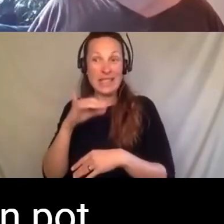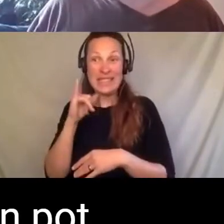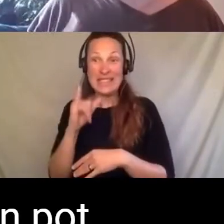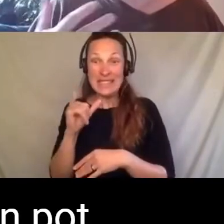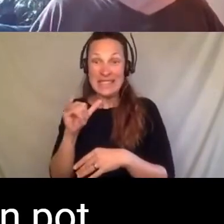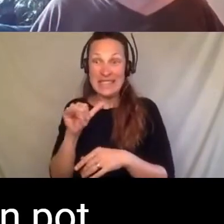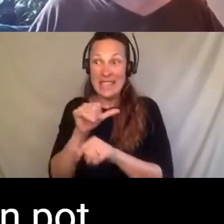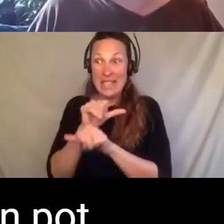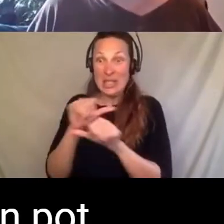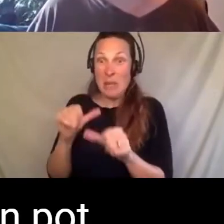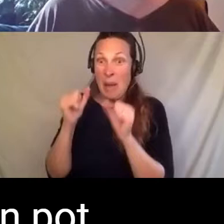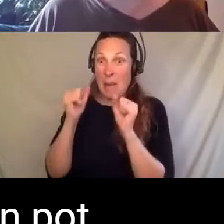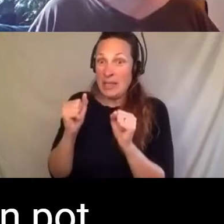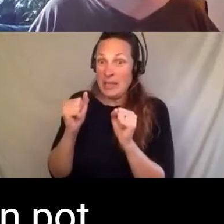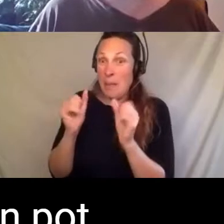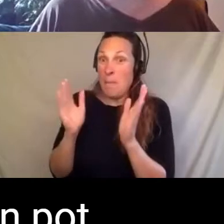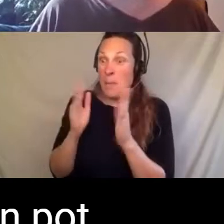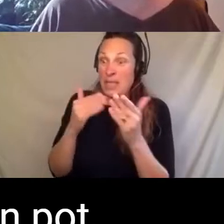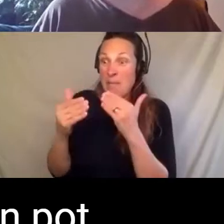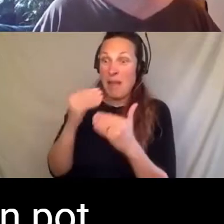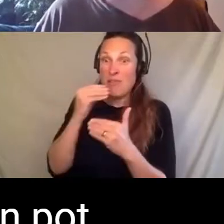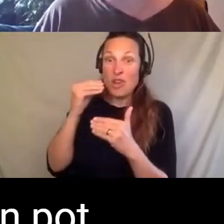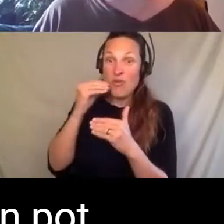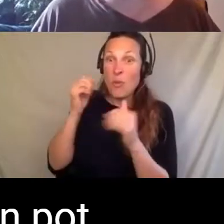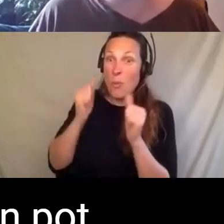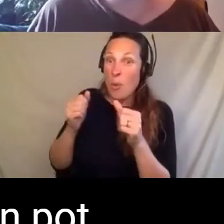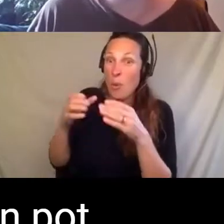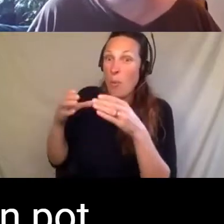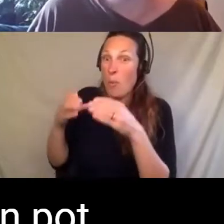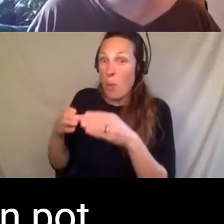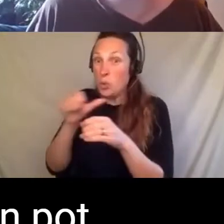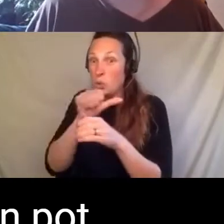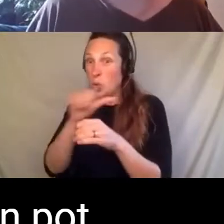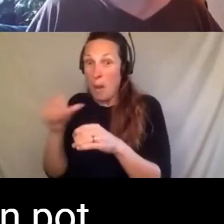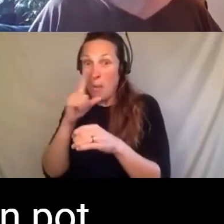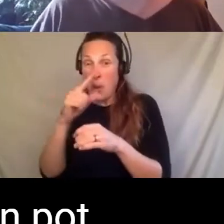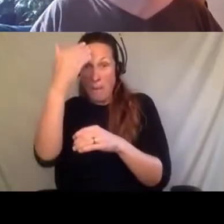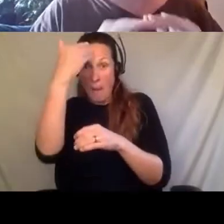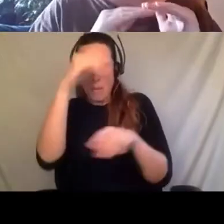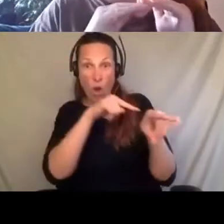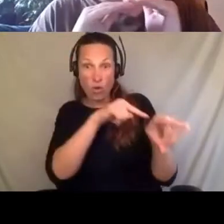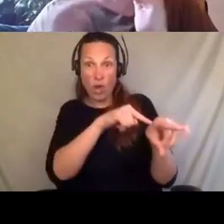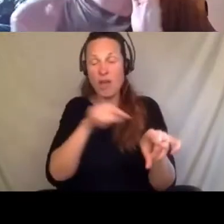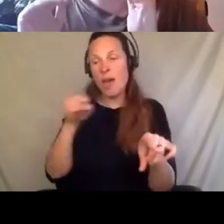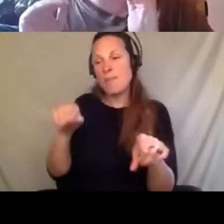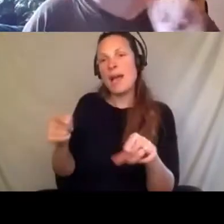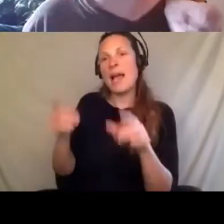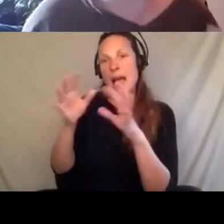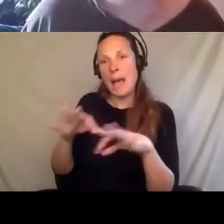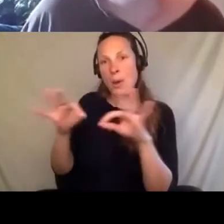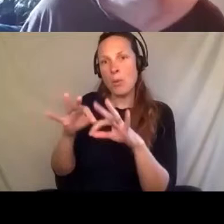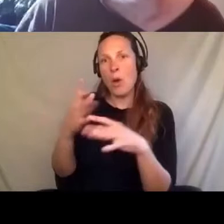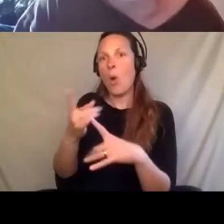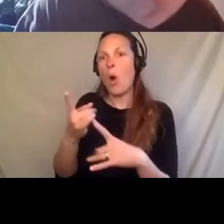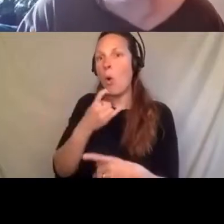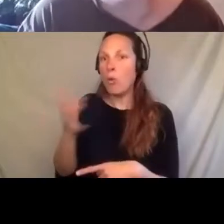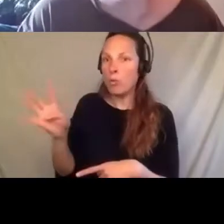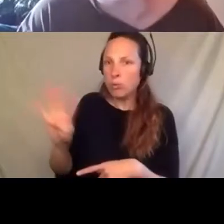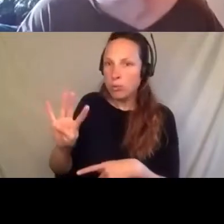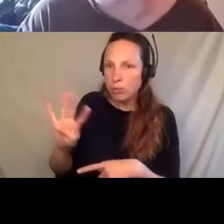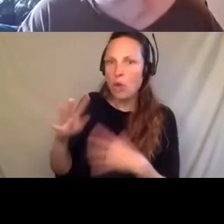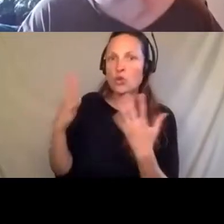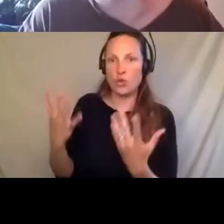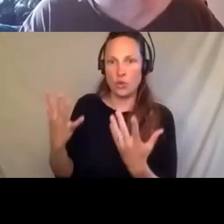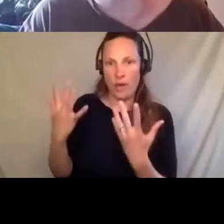faire en pot, assurez-vous de bien arroser constamment. Un arrosage constant.